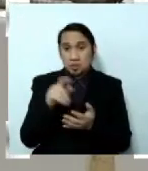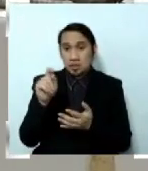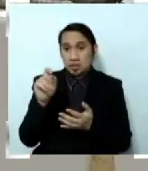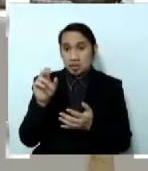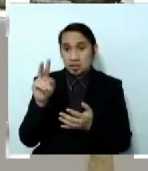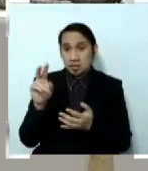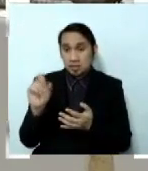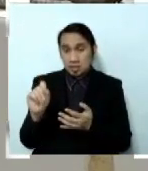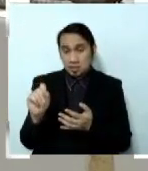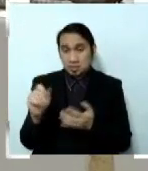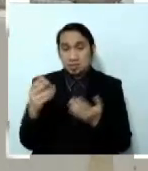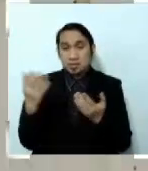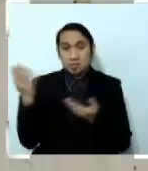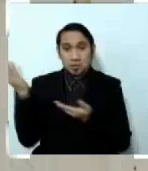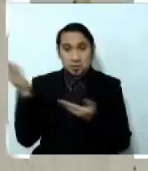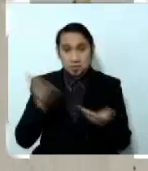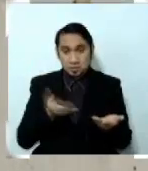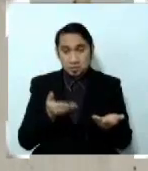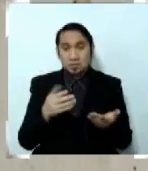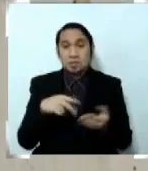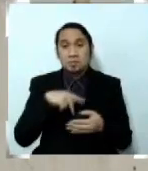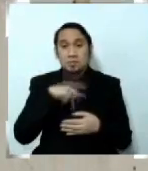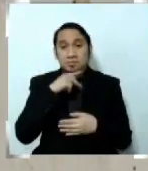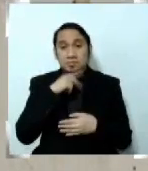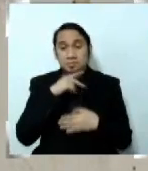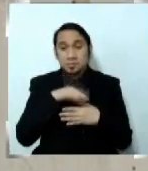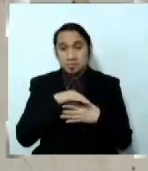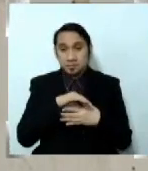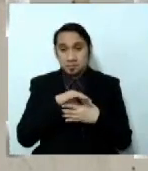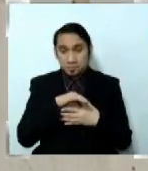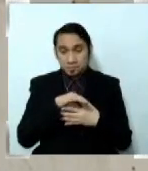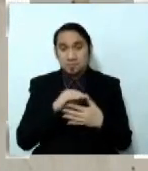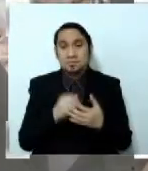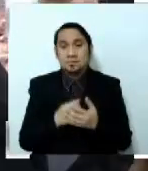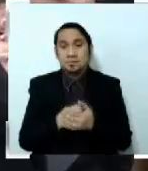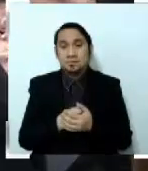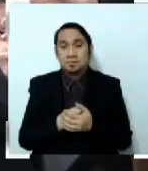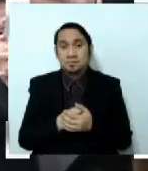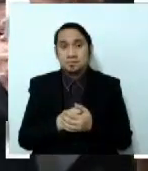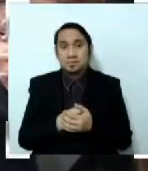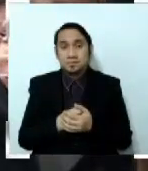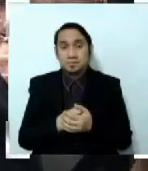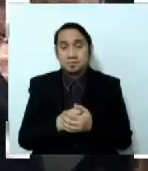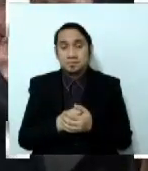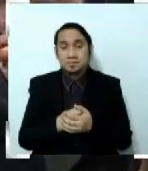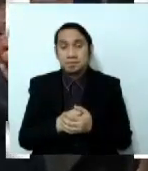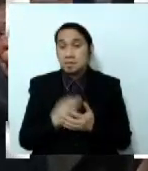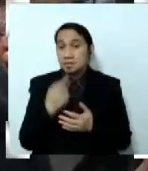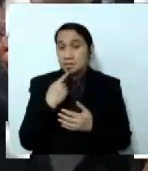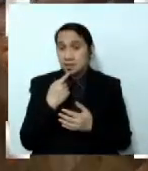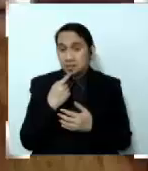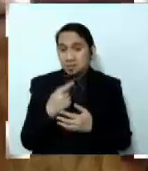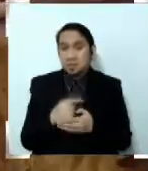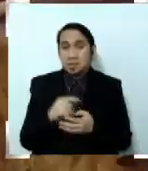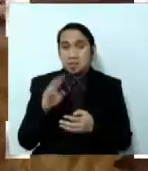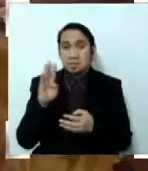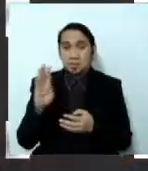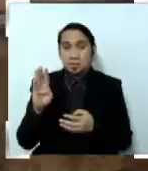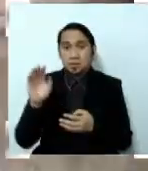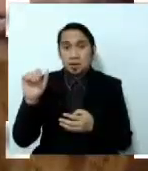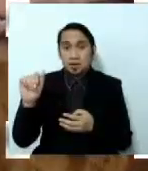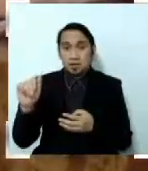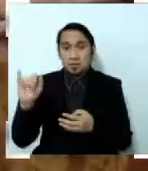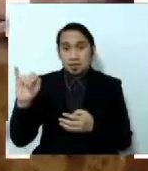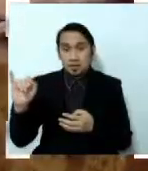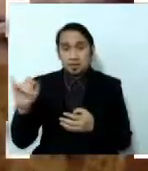access volume sa karne ng baboy na i-import ng bansa sa mas mababang taripa. Ayon sa Bureau of Animal Industry, mararamdaman ng